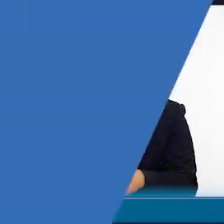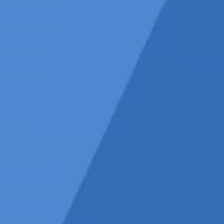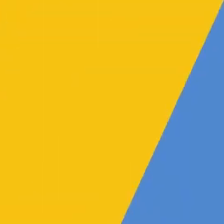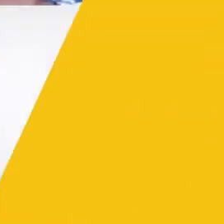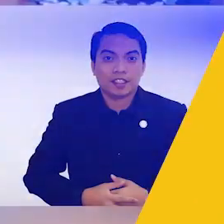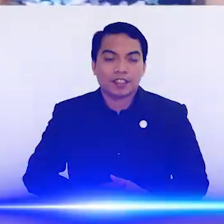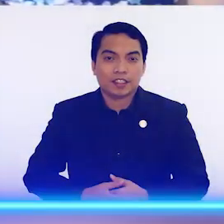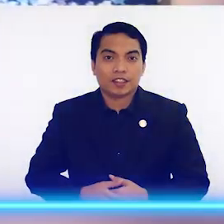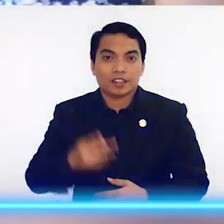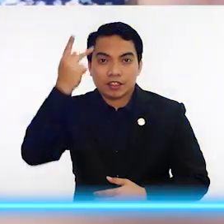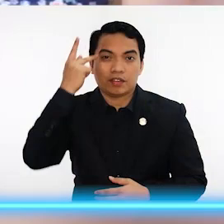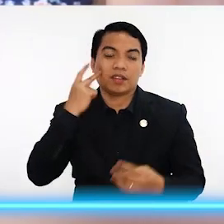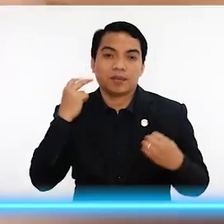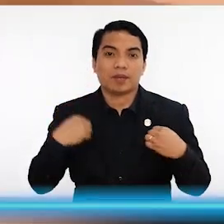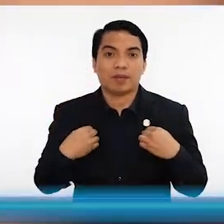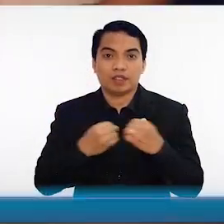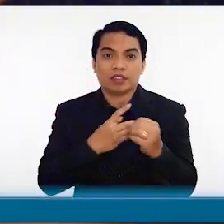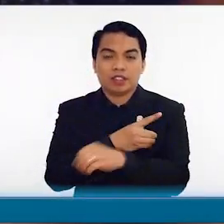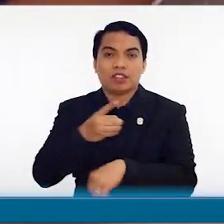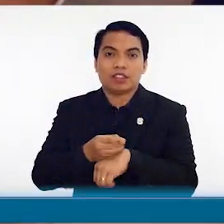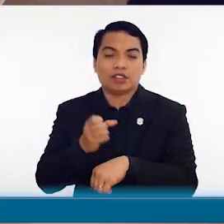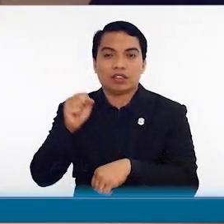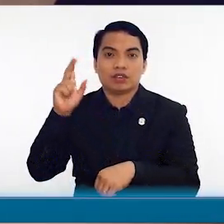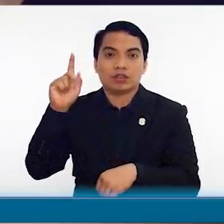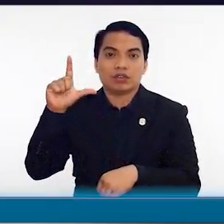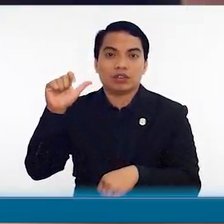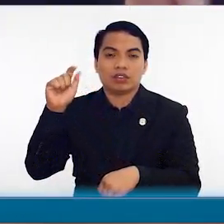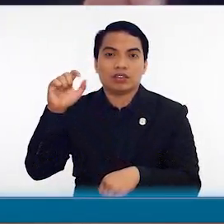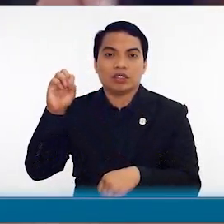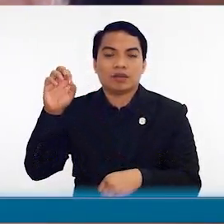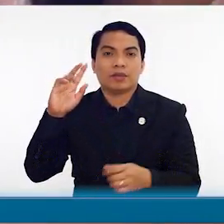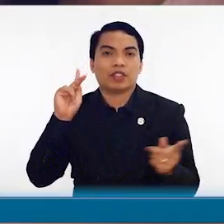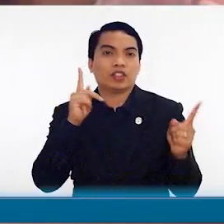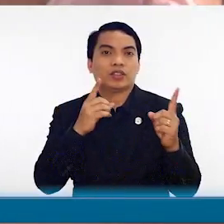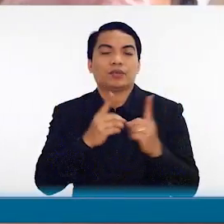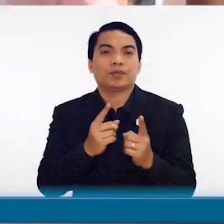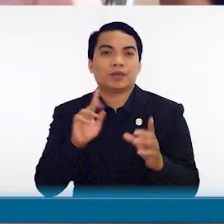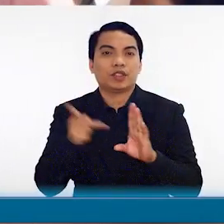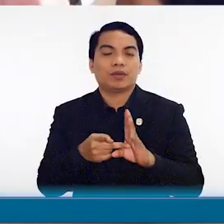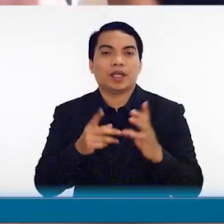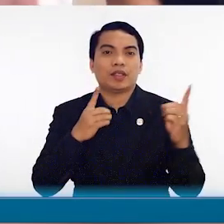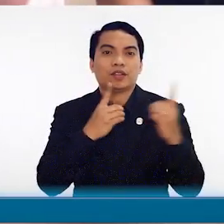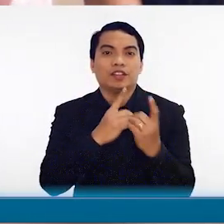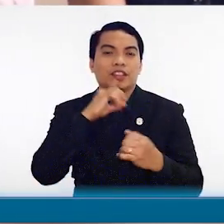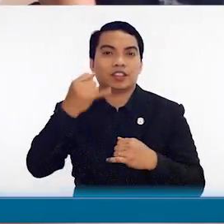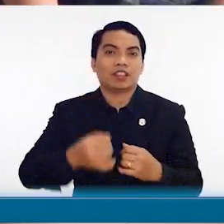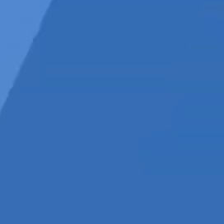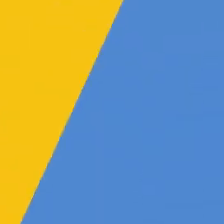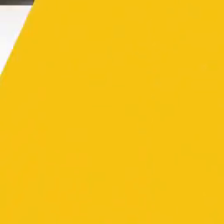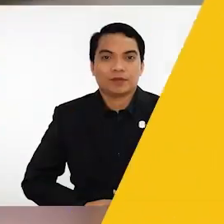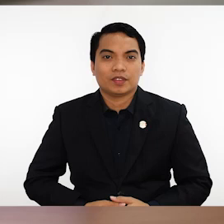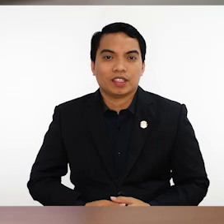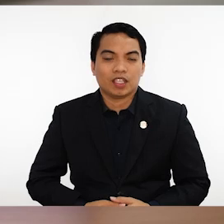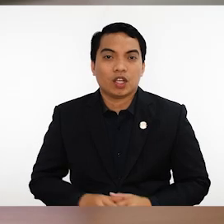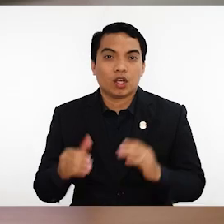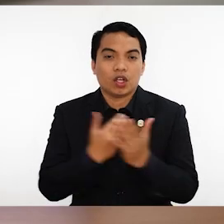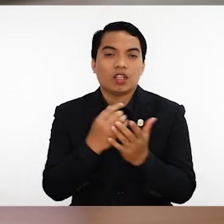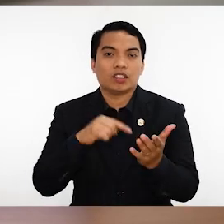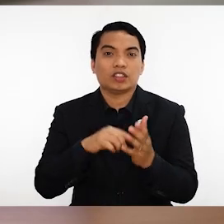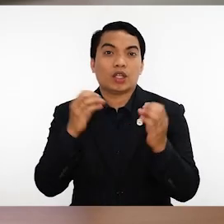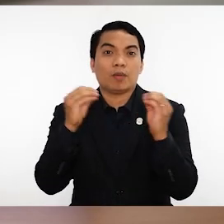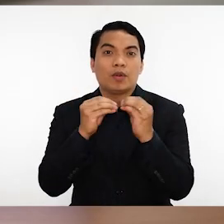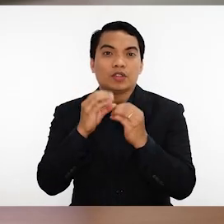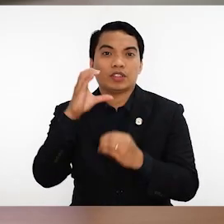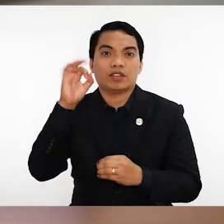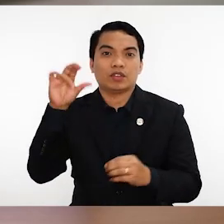Ecija. Kadiwa members in the District of Sultan Kudarat participate in a meet and greet online. All of